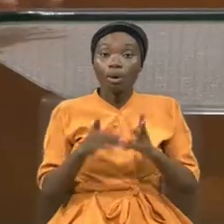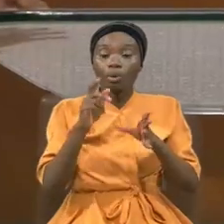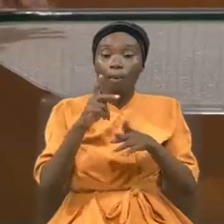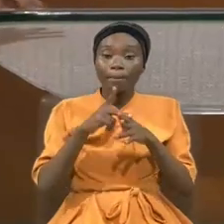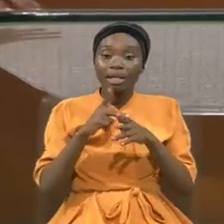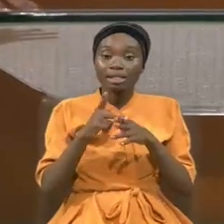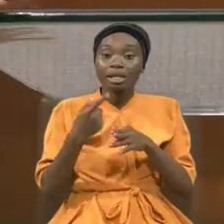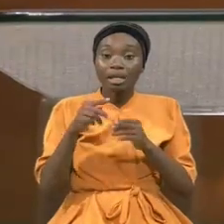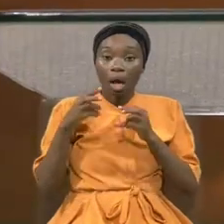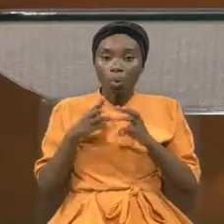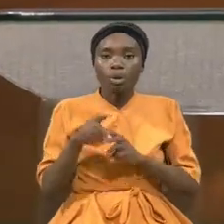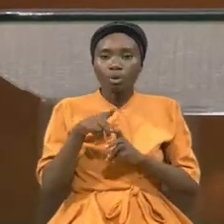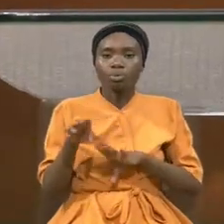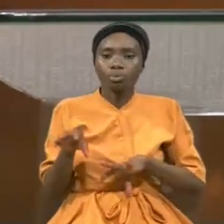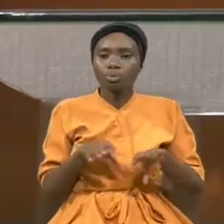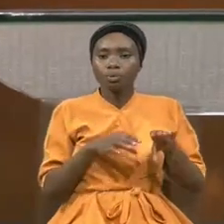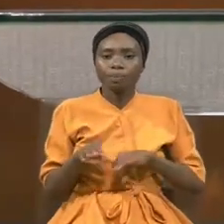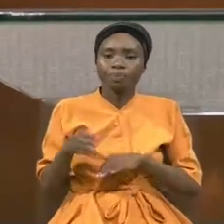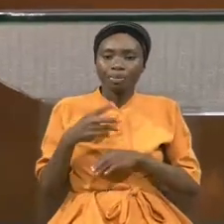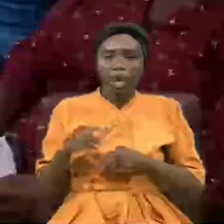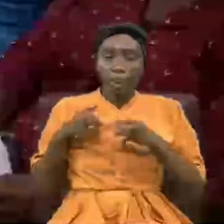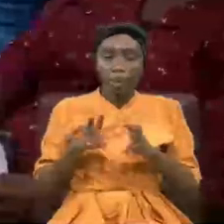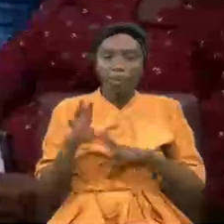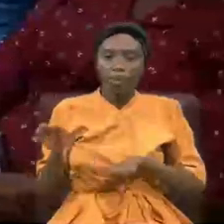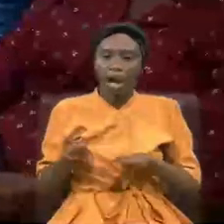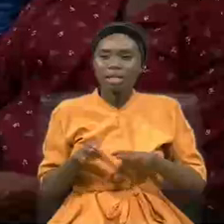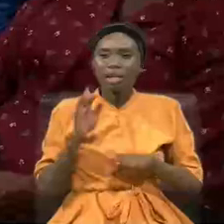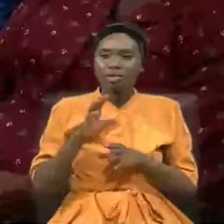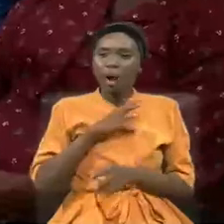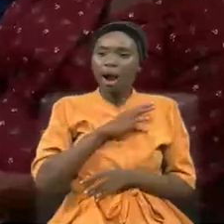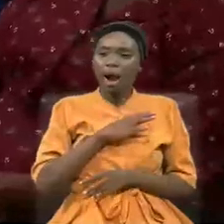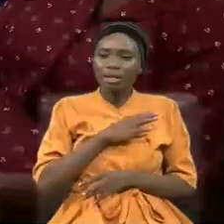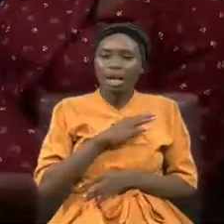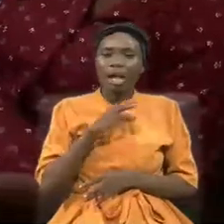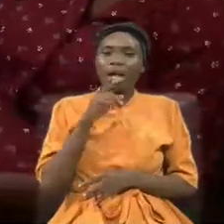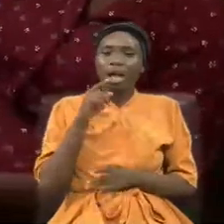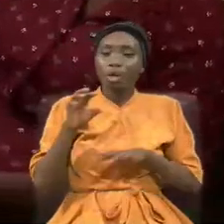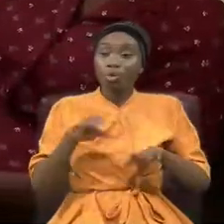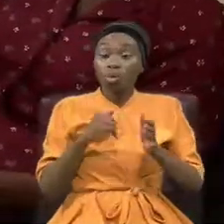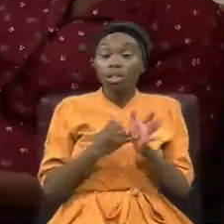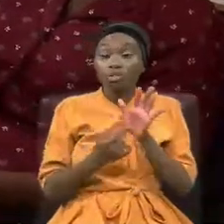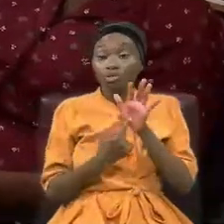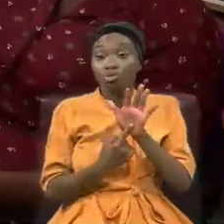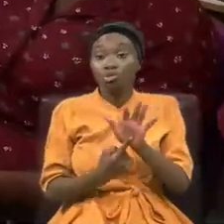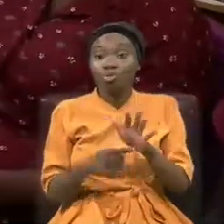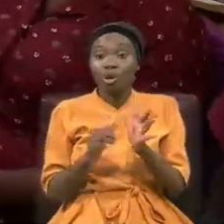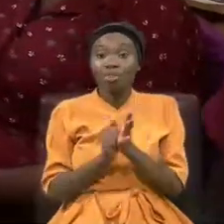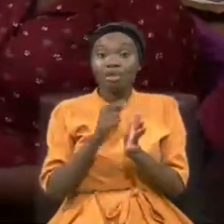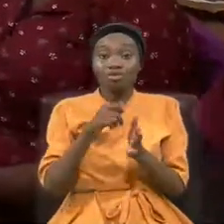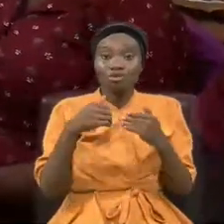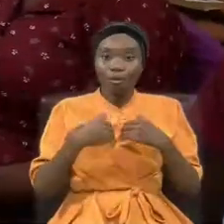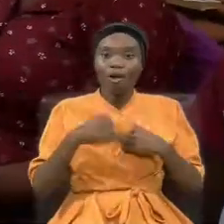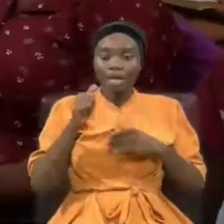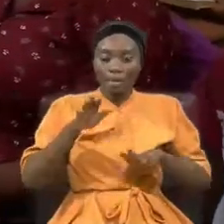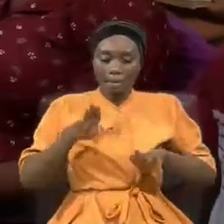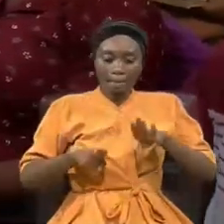vous pratiquez, la façon dont vous faites, la façon dont vous agissez, votre caractère montre-t-il que vous